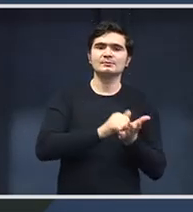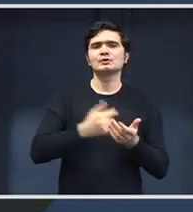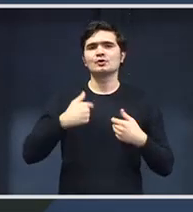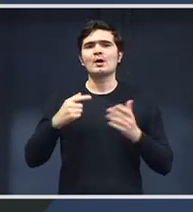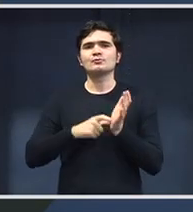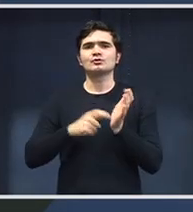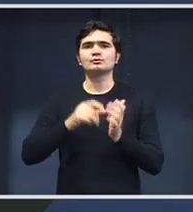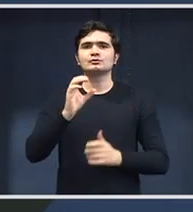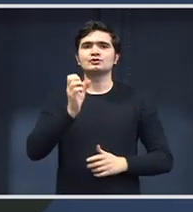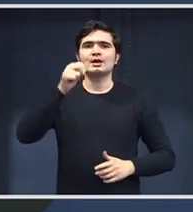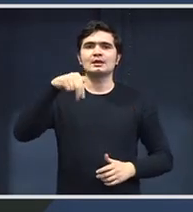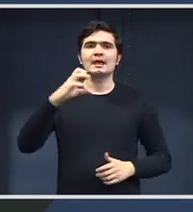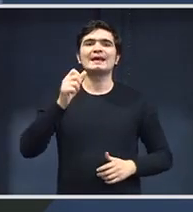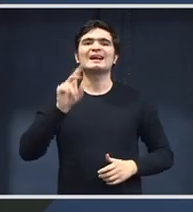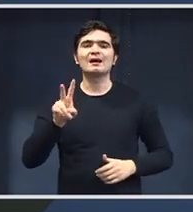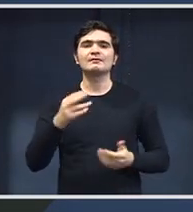CNK să vină să ne prezinte